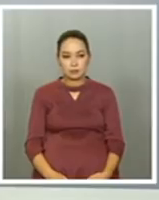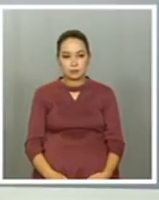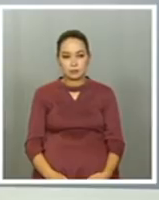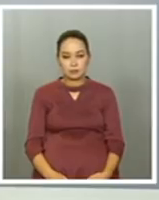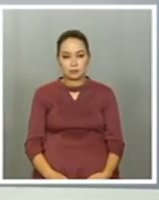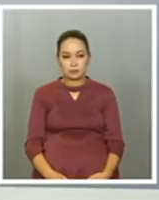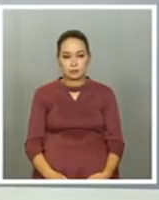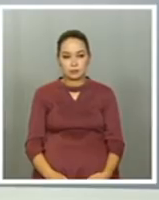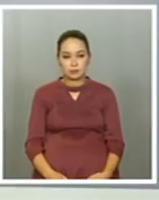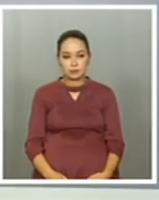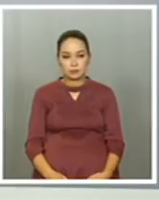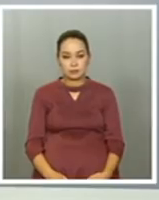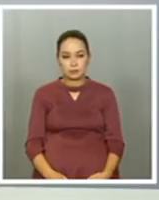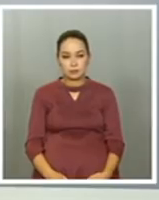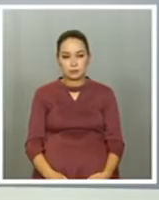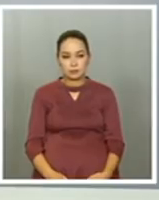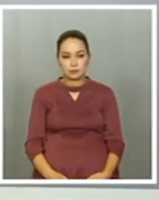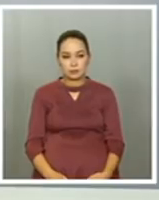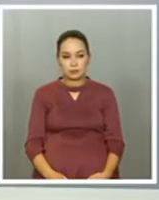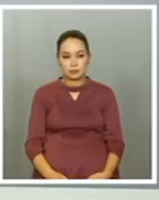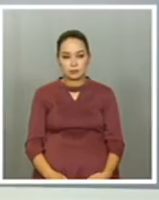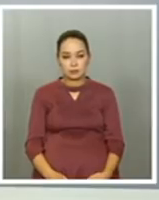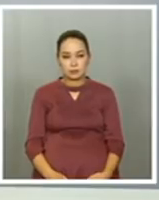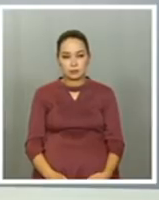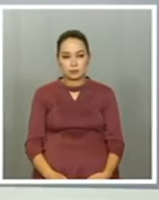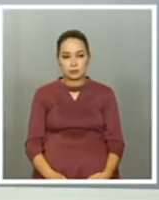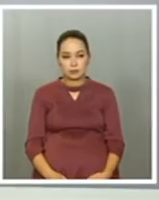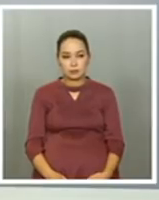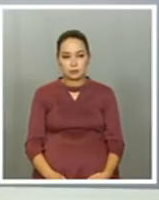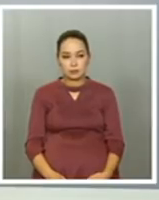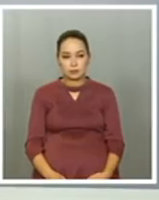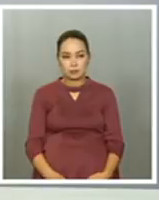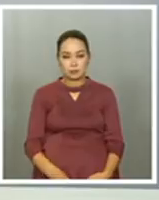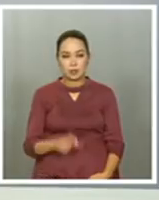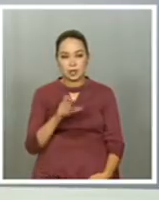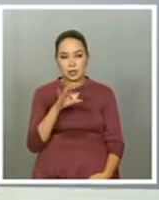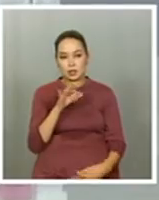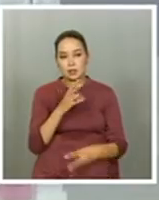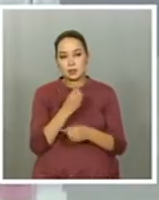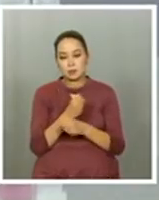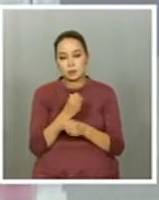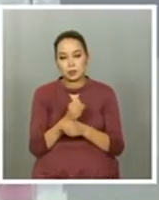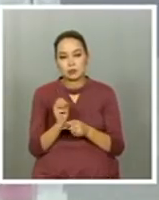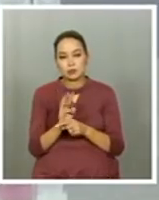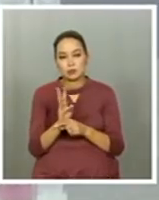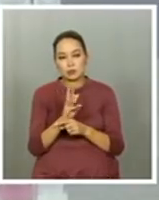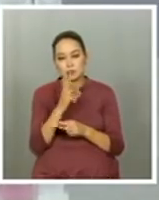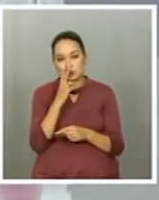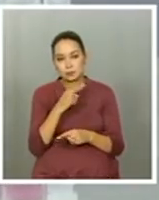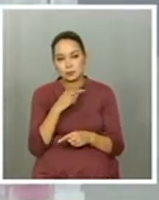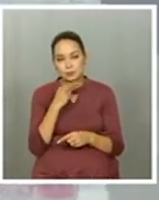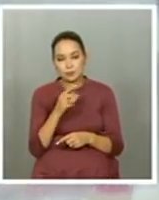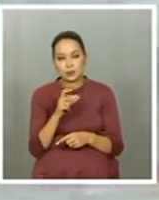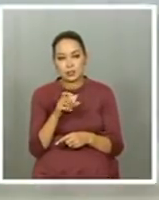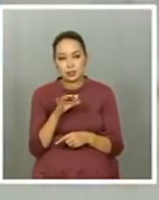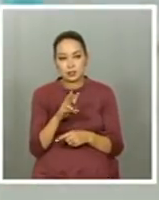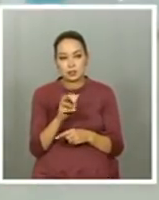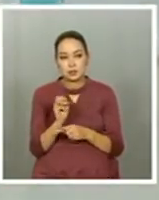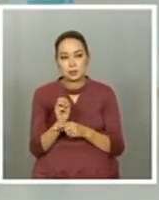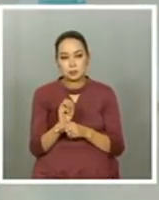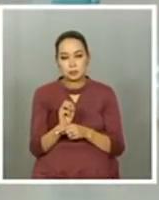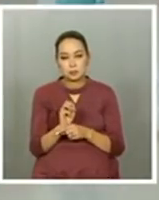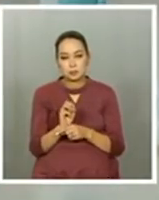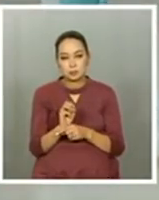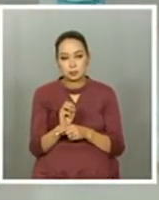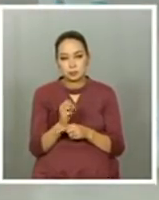Келесі тәжірибе, этил спиртінің жануын қарастырамыз. Этил спиртін